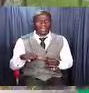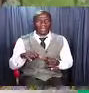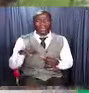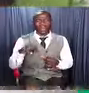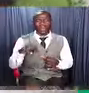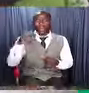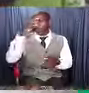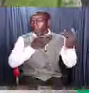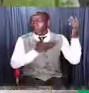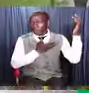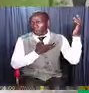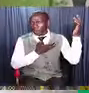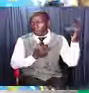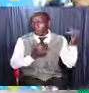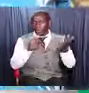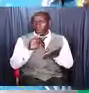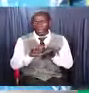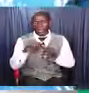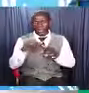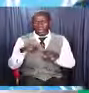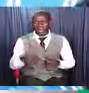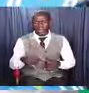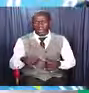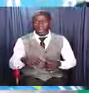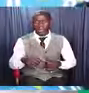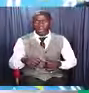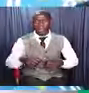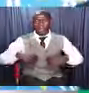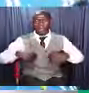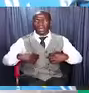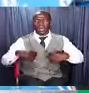Tumaini lenye kukaa. Furaha ya wokovu iliyodumu.